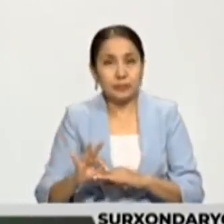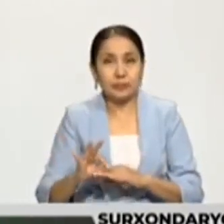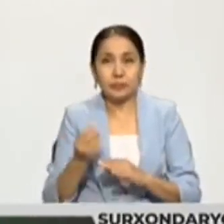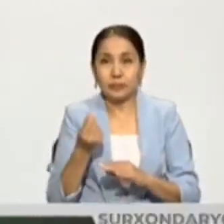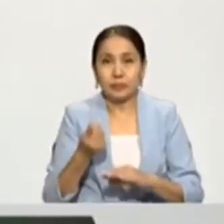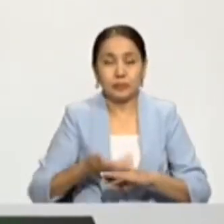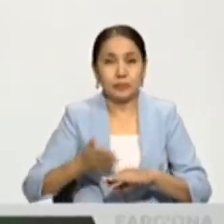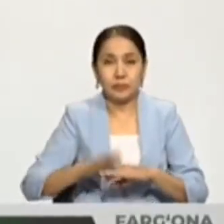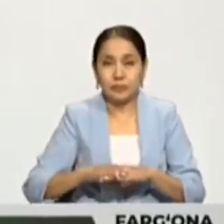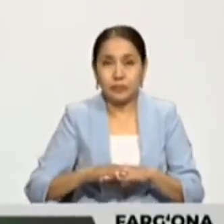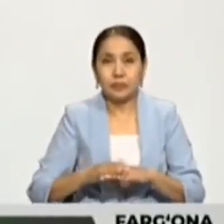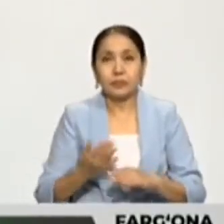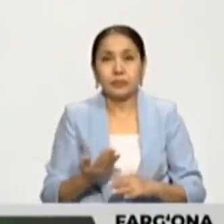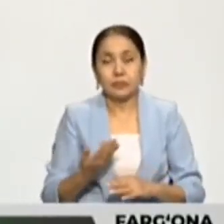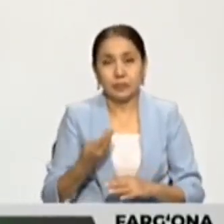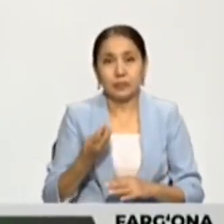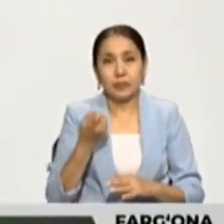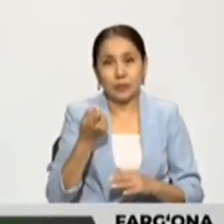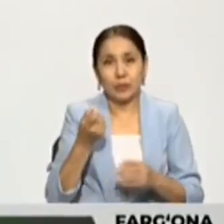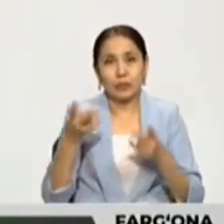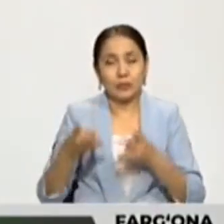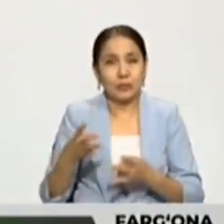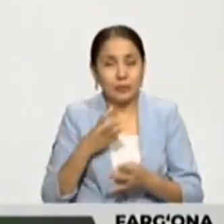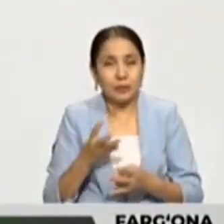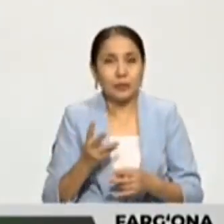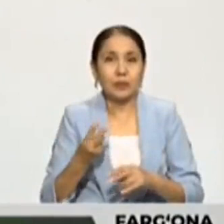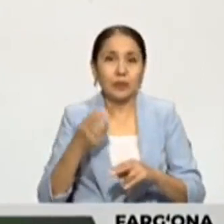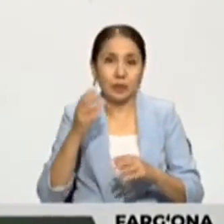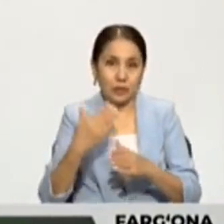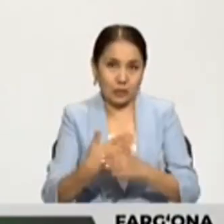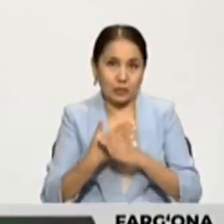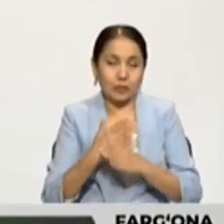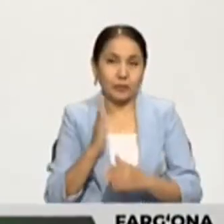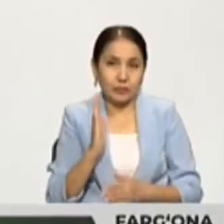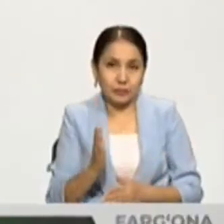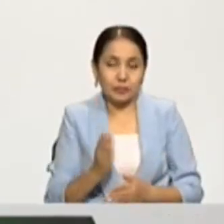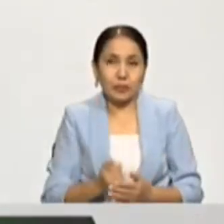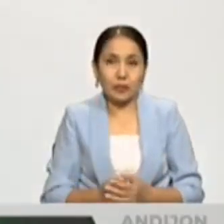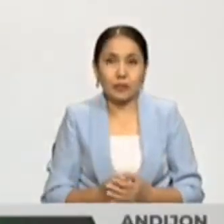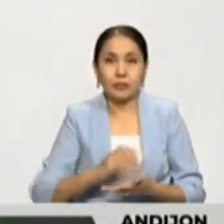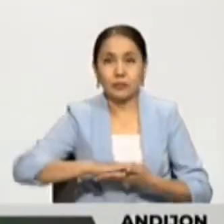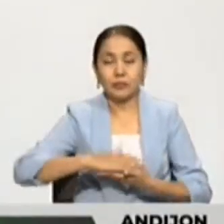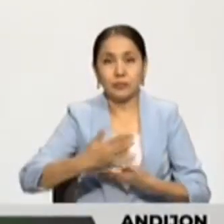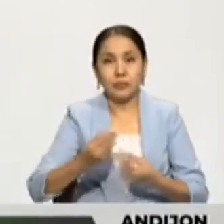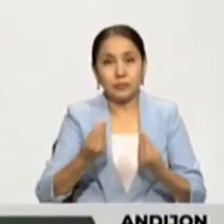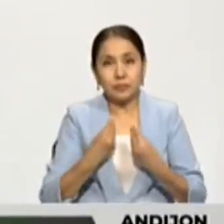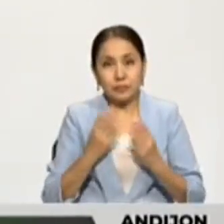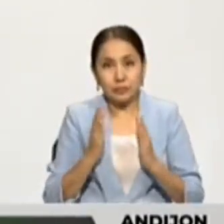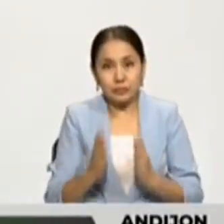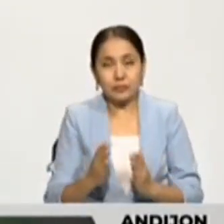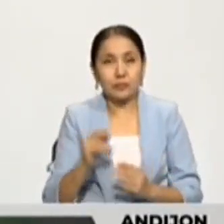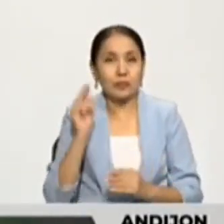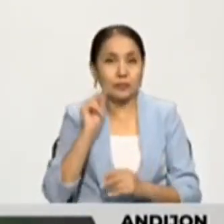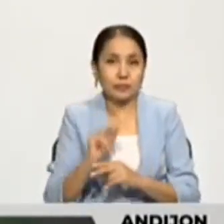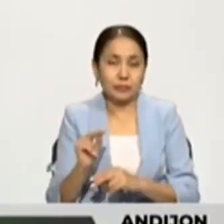bo'lmay, sharoitim bo'lmay qoldi. Bu ham pichi tushkunlikka tushib qoldik. Yordam beraman dedi. Noutbuklar beraman dedi, baraka topsin,